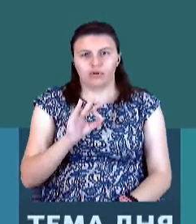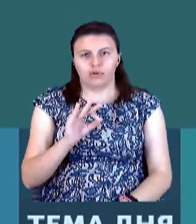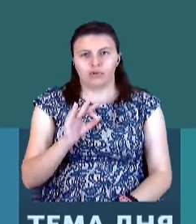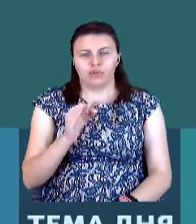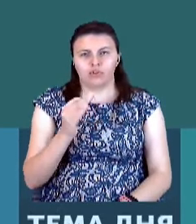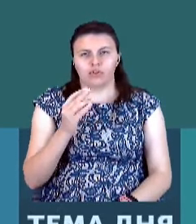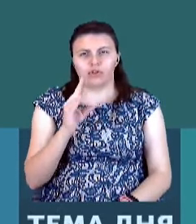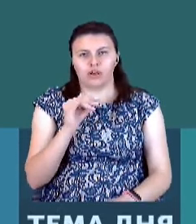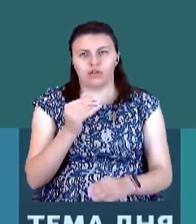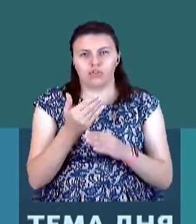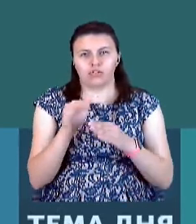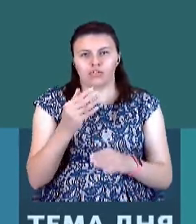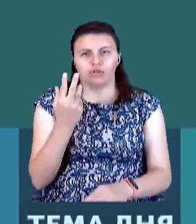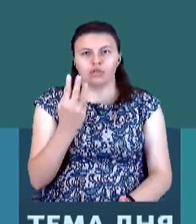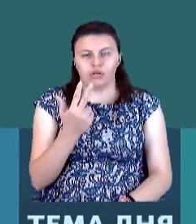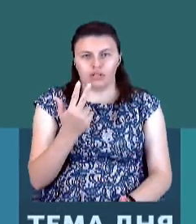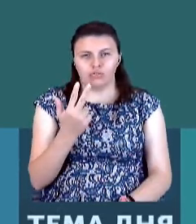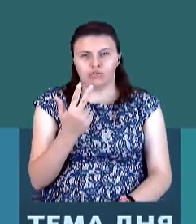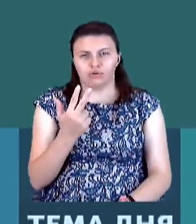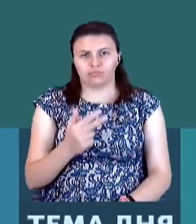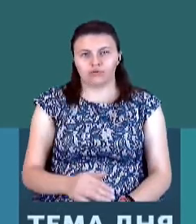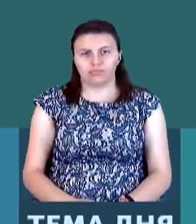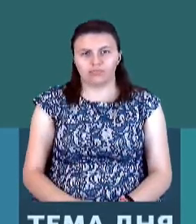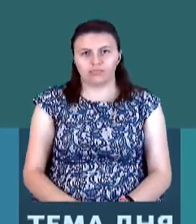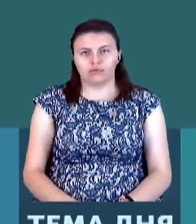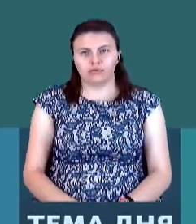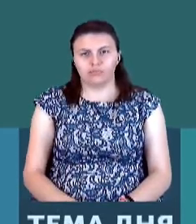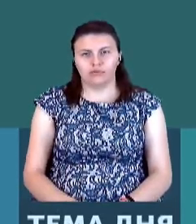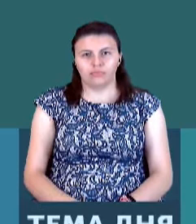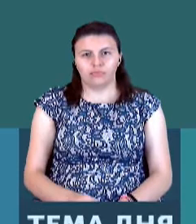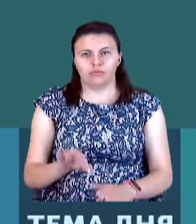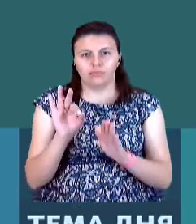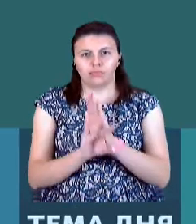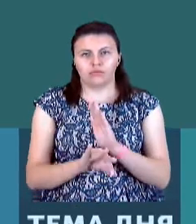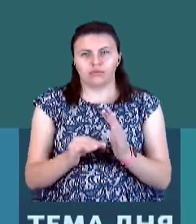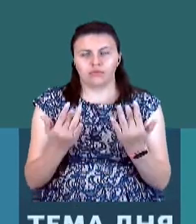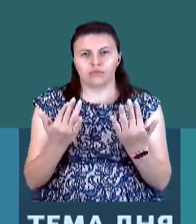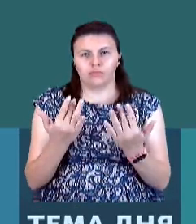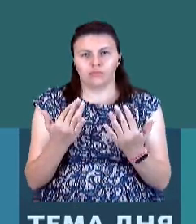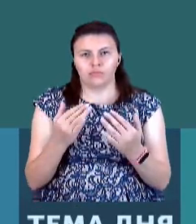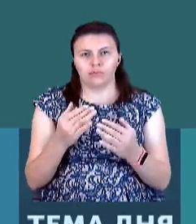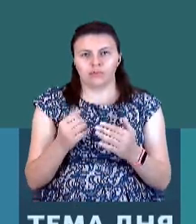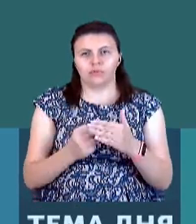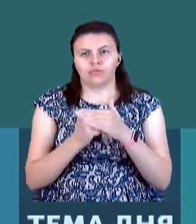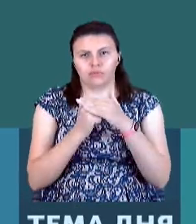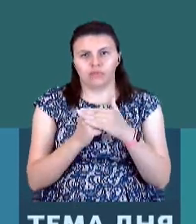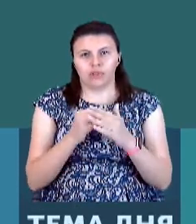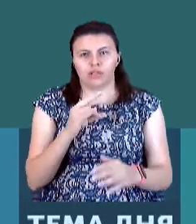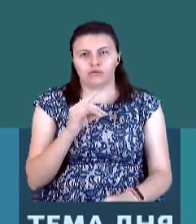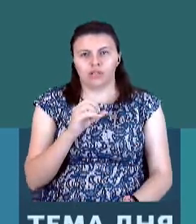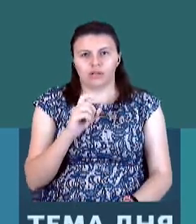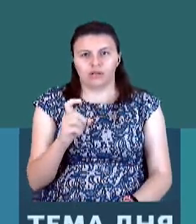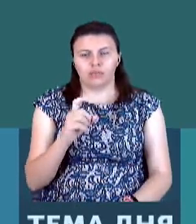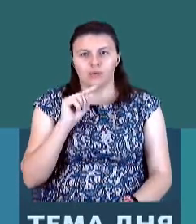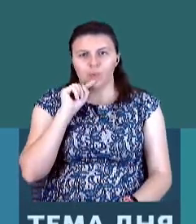третину. Ось. І воно негативно відіб'ється на одразу кількох аспектах української економіки,